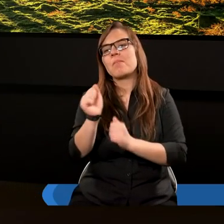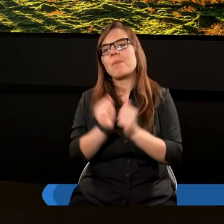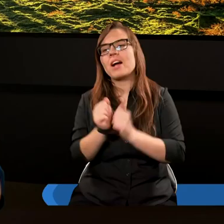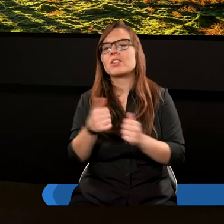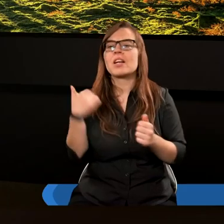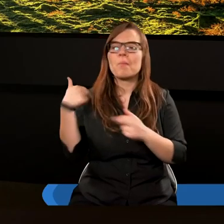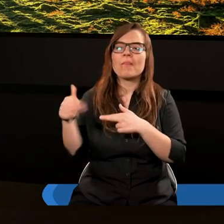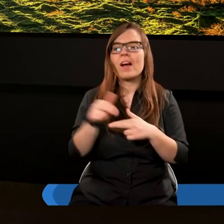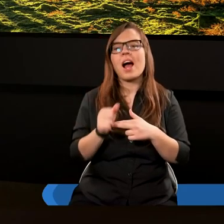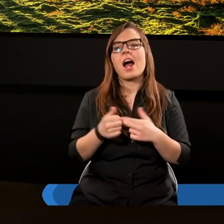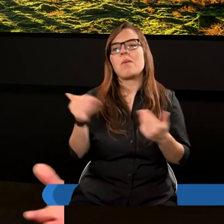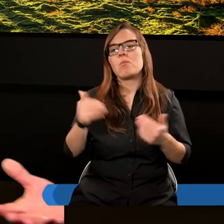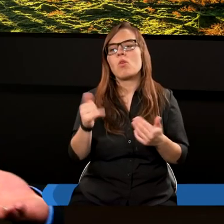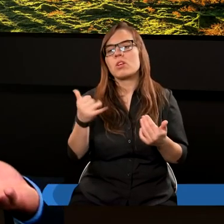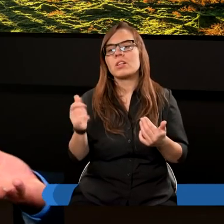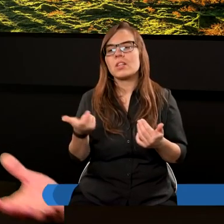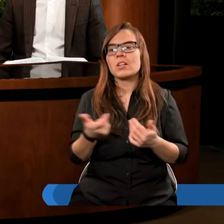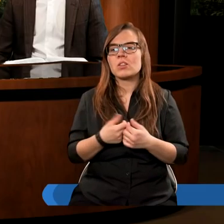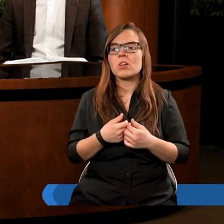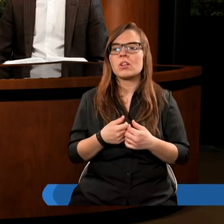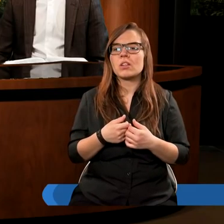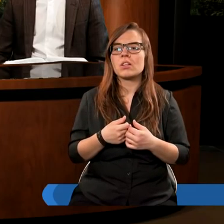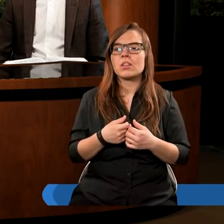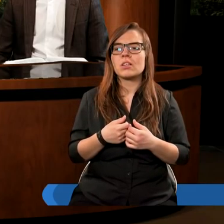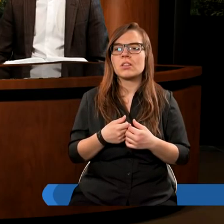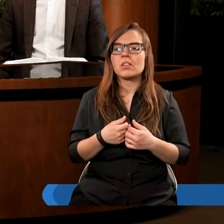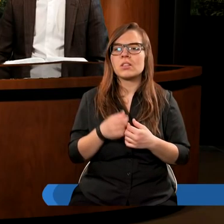wracał albo unosił się. po prostu. Tak?